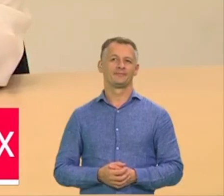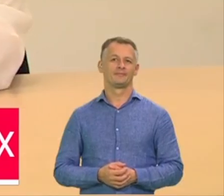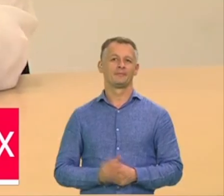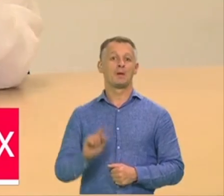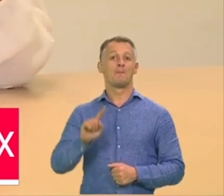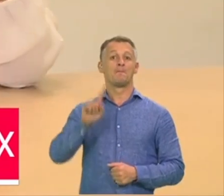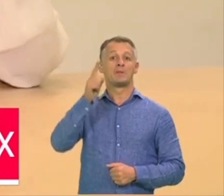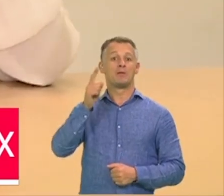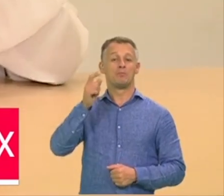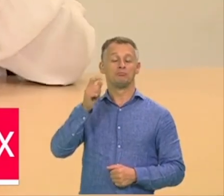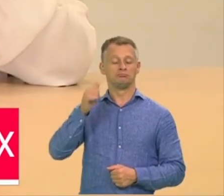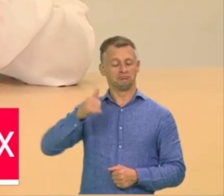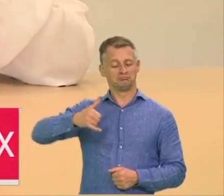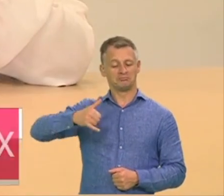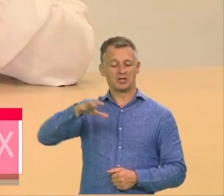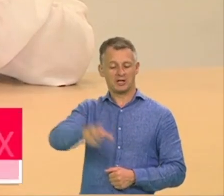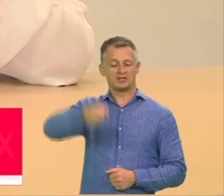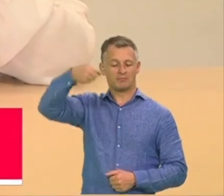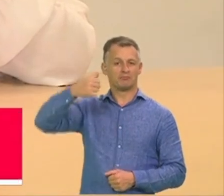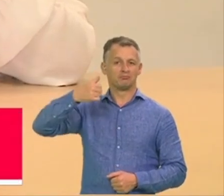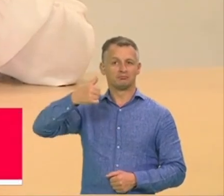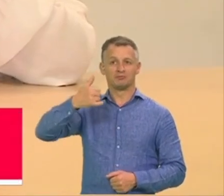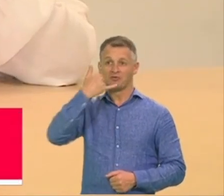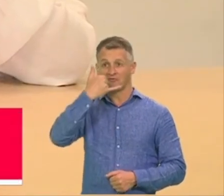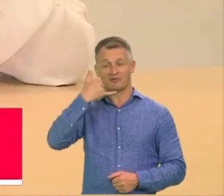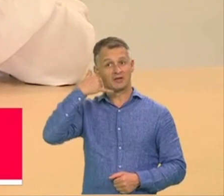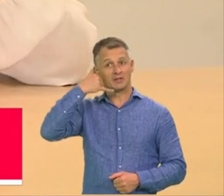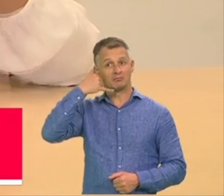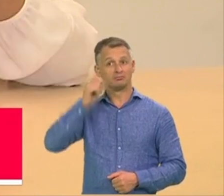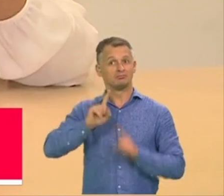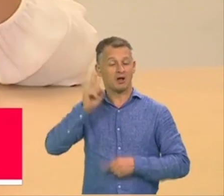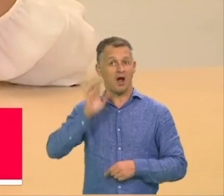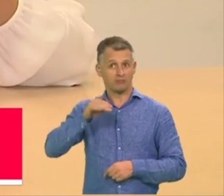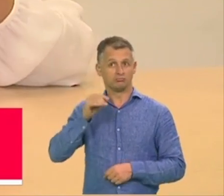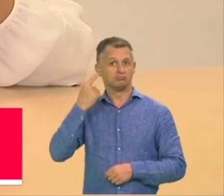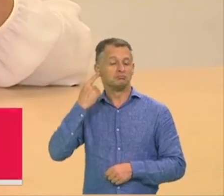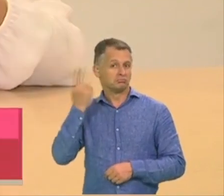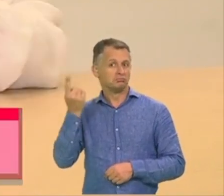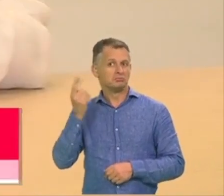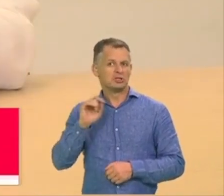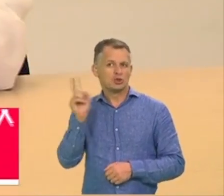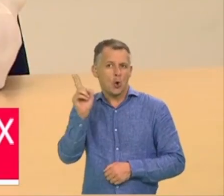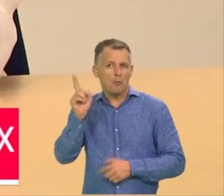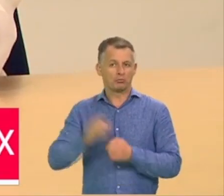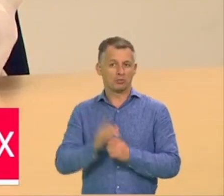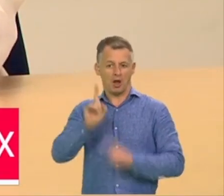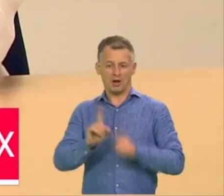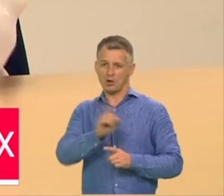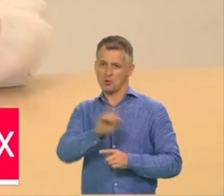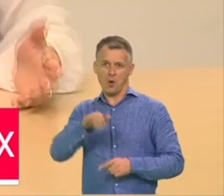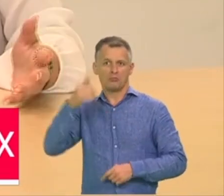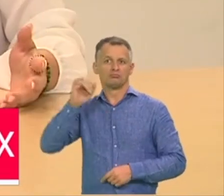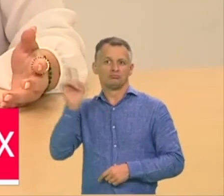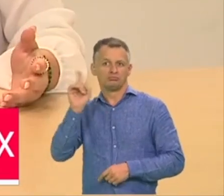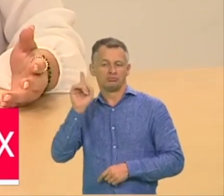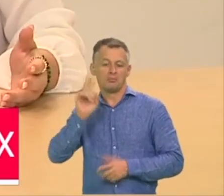Primul pas este să ridicăm receptorul, vedem dacă are ton. Ei bine, dacă nu are ton, suntem îndrumați să mergem la